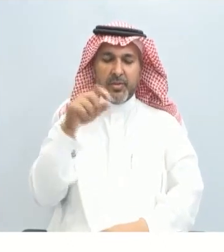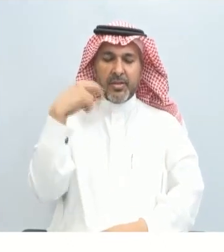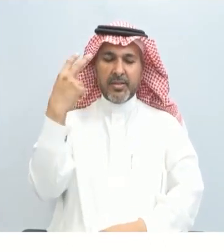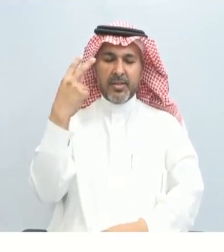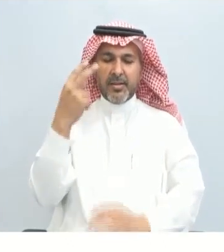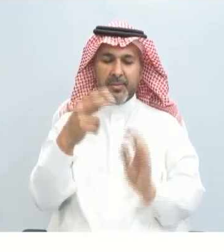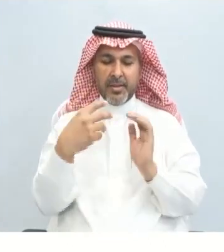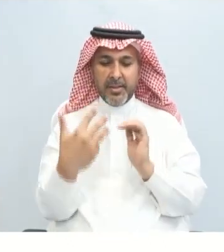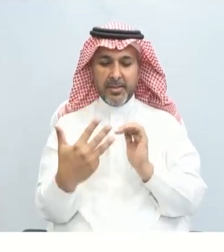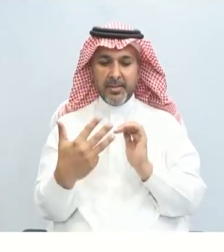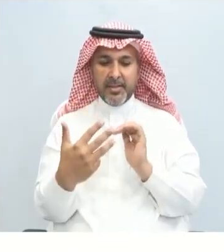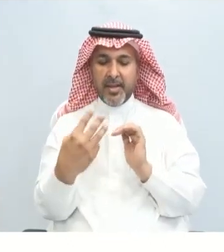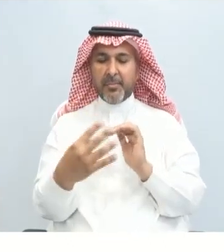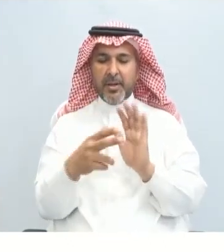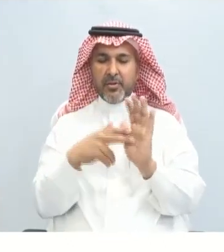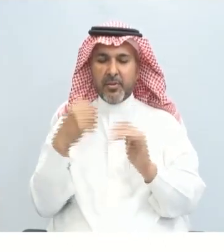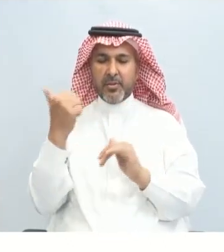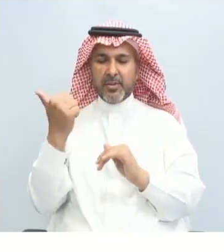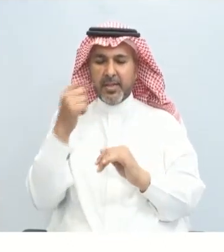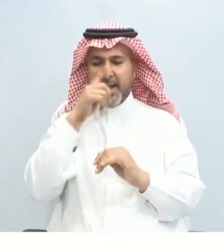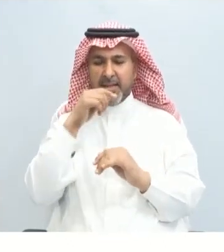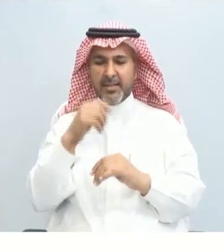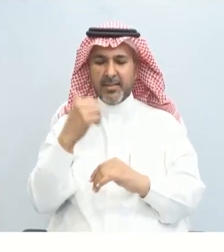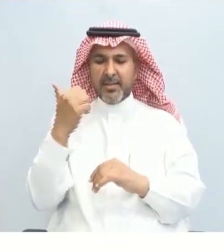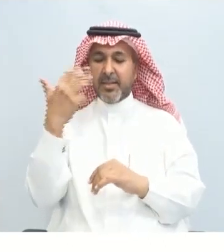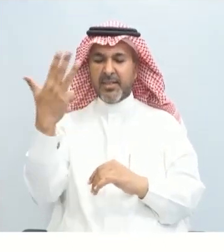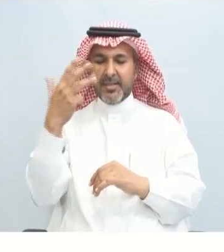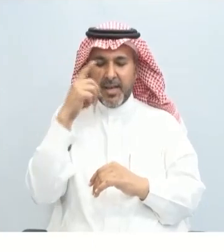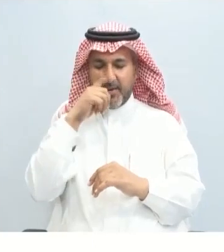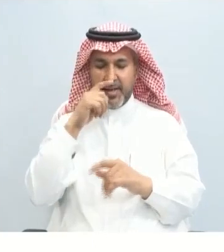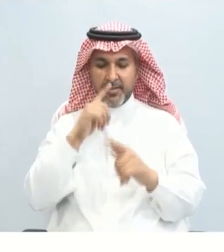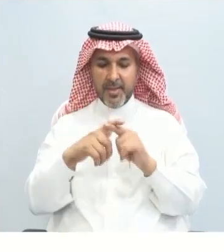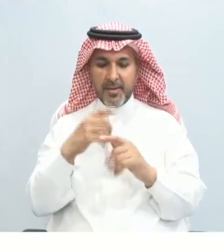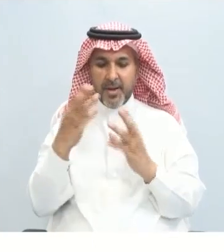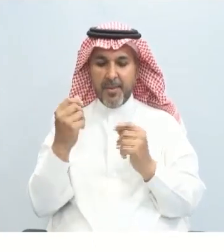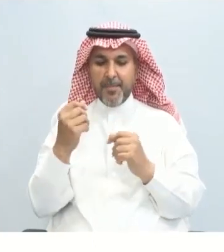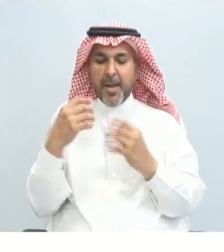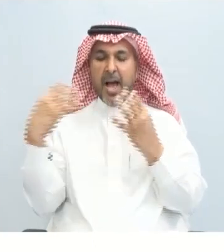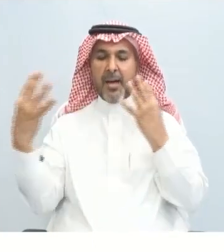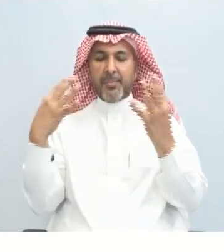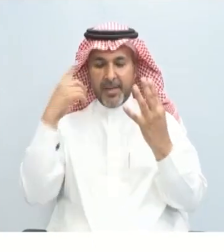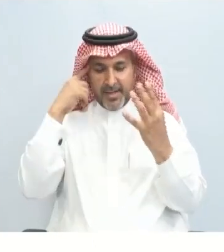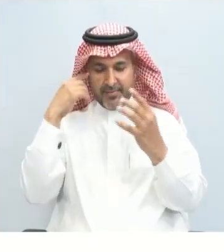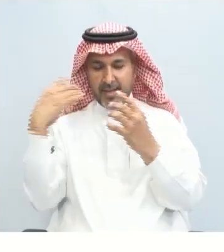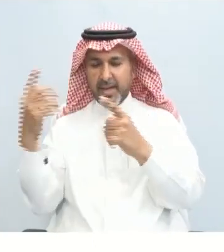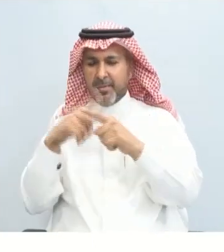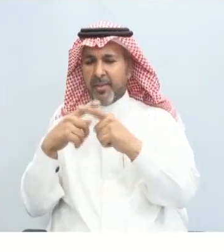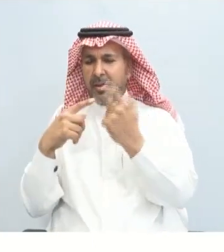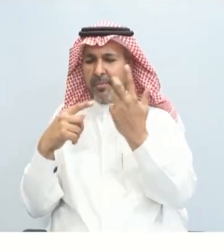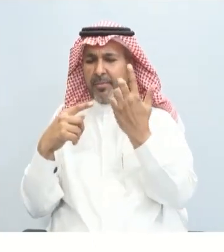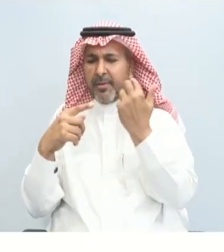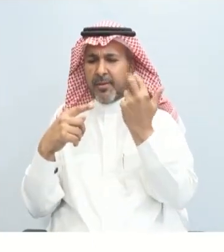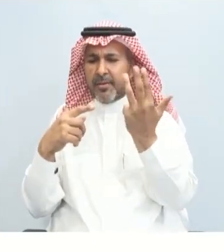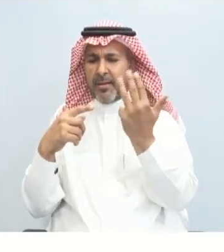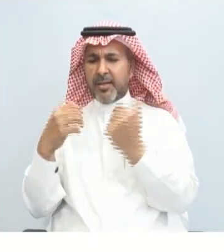تساوي 66 يعني بضرب الطرفين في 4 وبالتالي الاكس تساوي موجب او ناقص س لكن الحل السالب